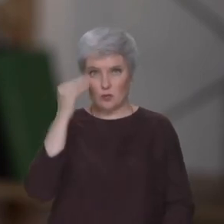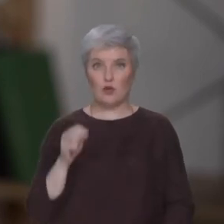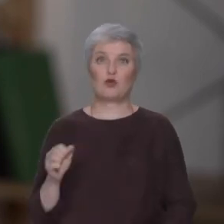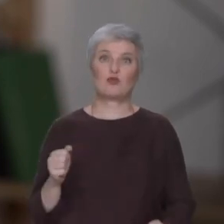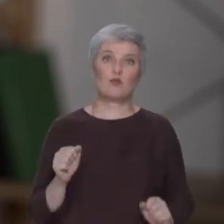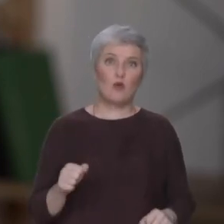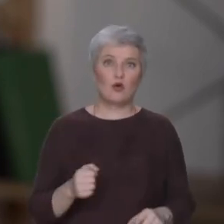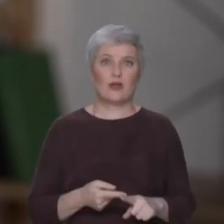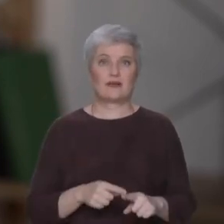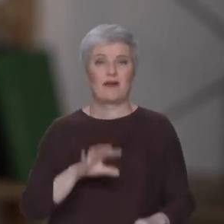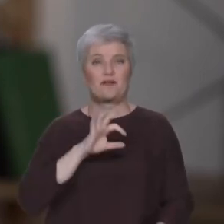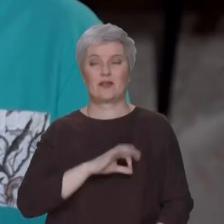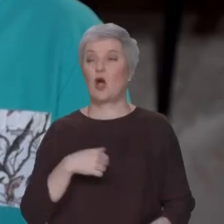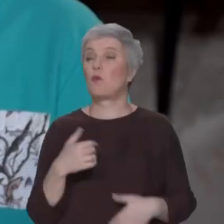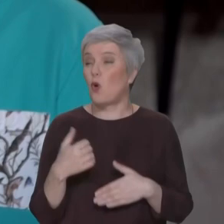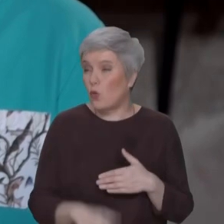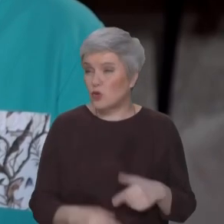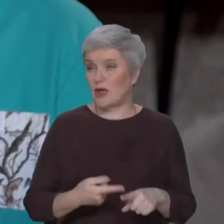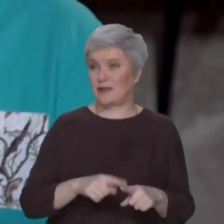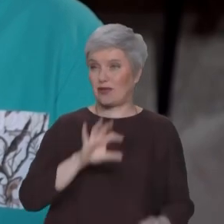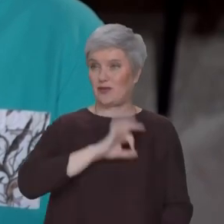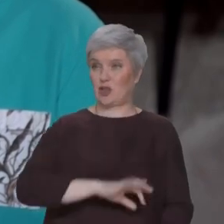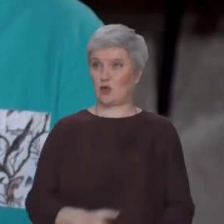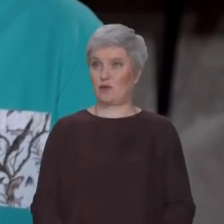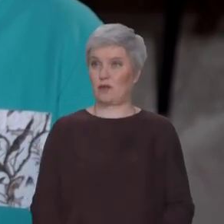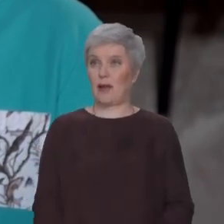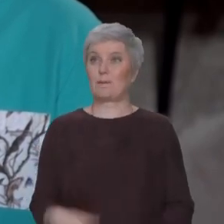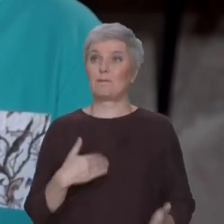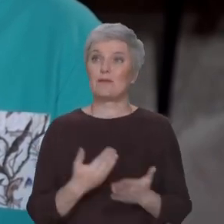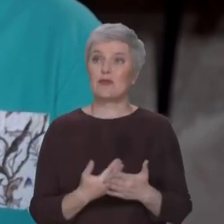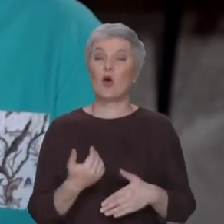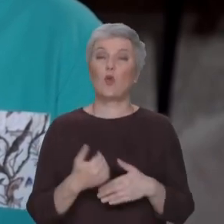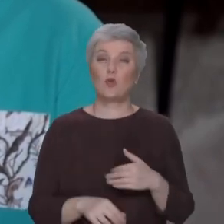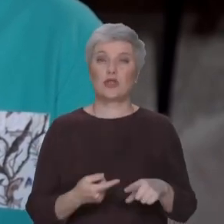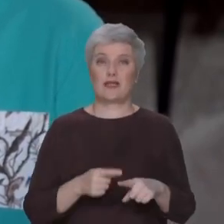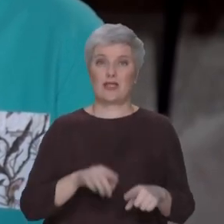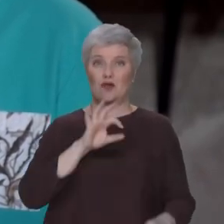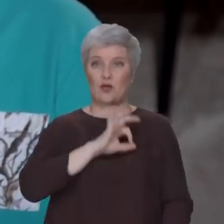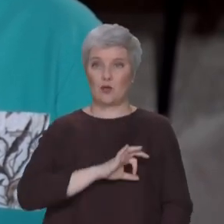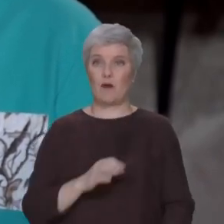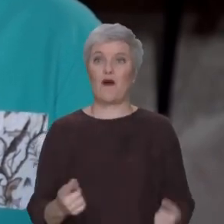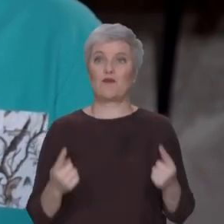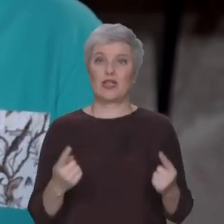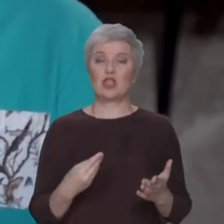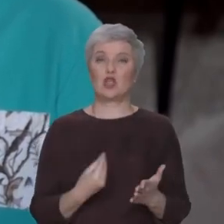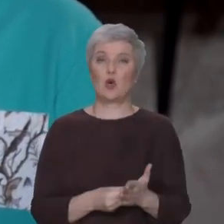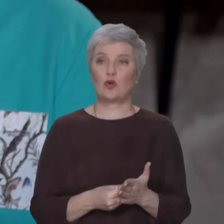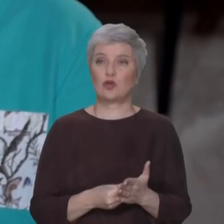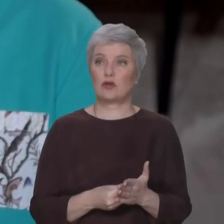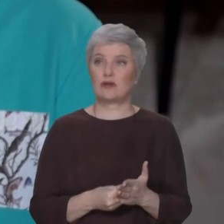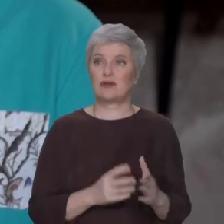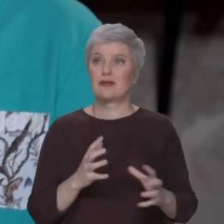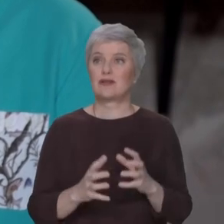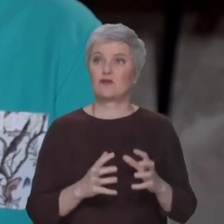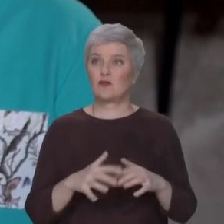можемо використати собі на благо? Ми вже це використовуємо. Мені здається, ми вже це використовуємо, тому що величезні кошти